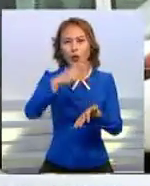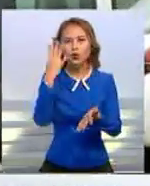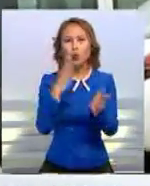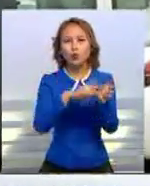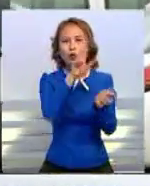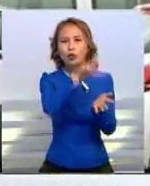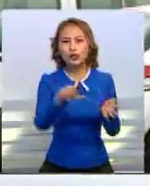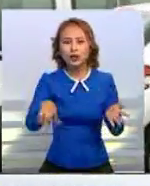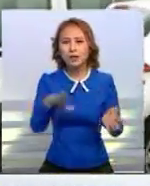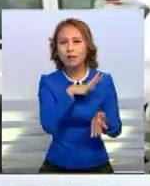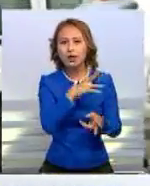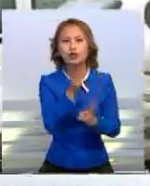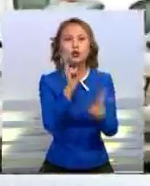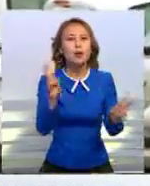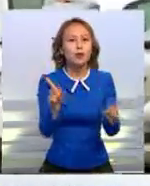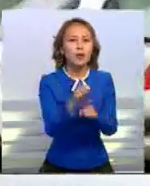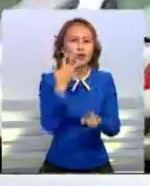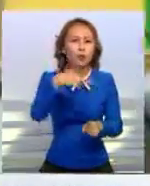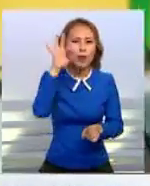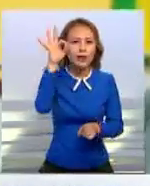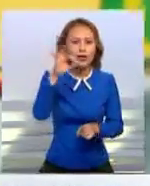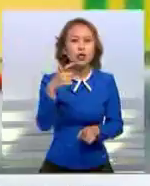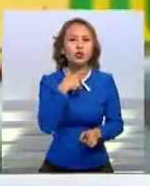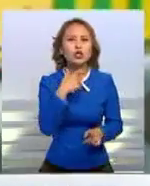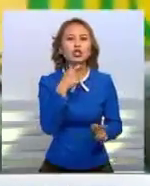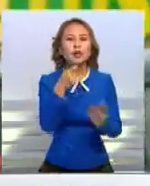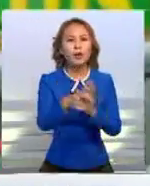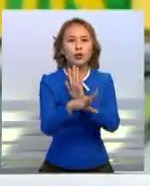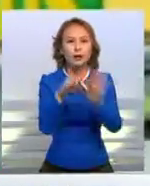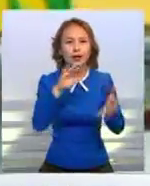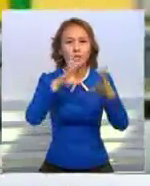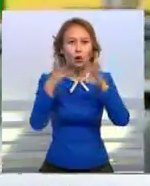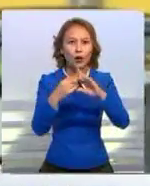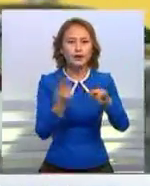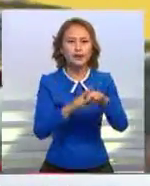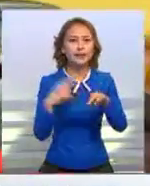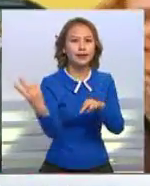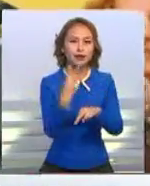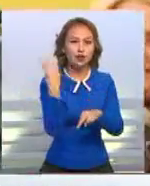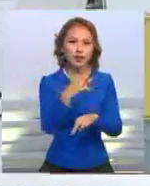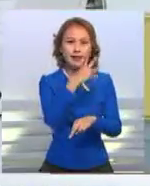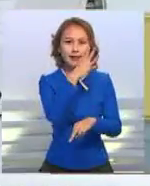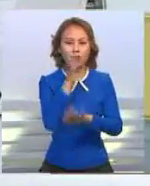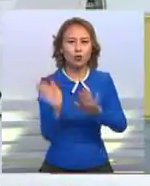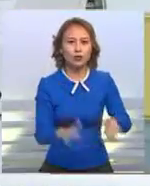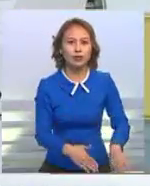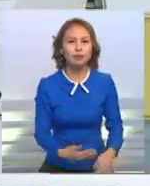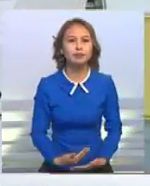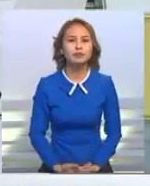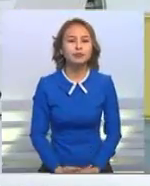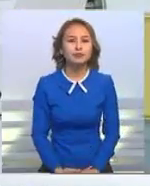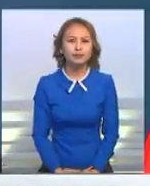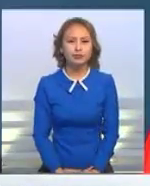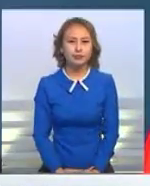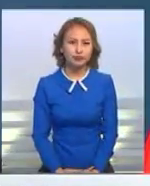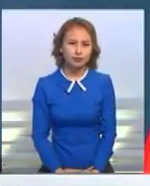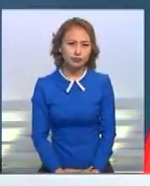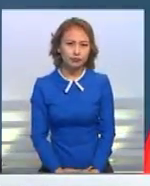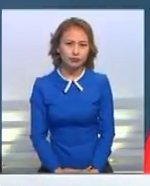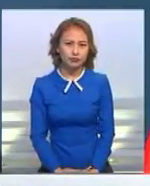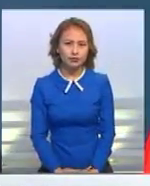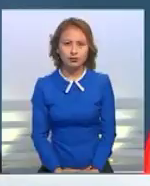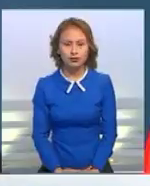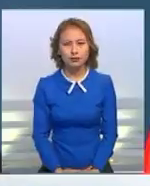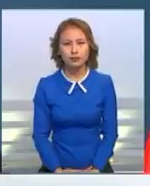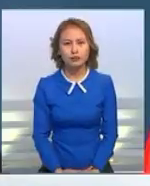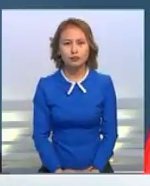9 үміткердің бірде-біреуі межелі 50% дауысты жинай алмай, кейін науқанның екінші кезеңі өтті.